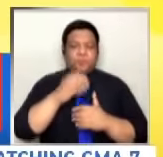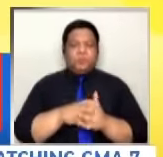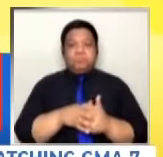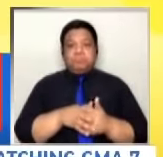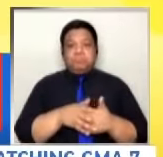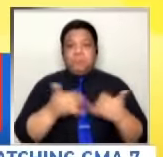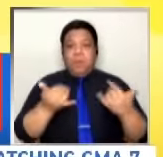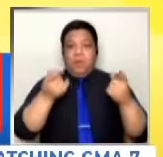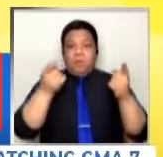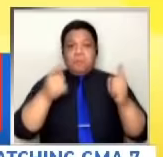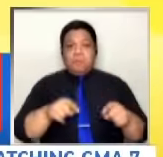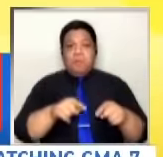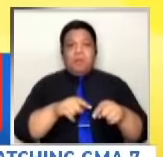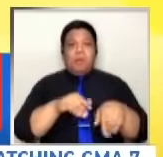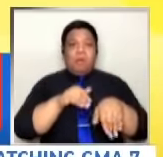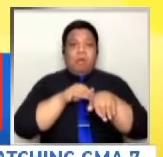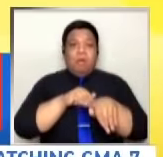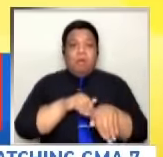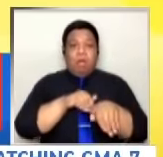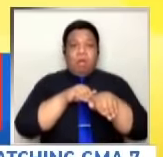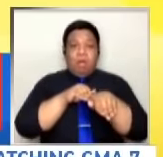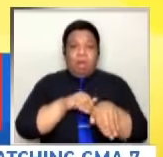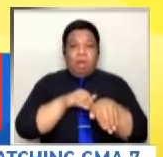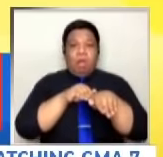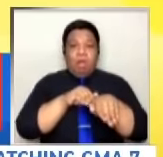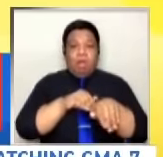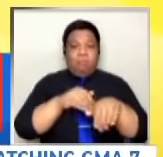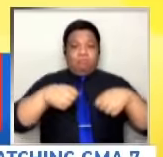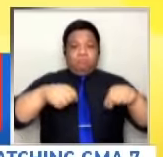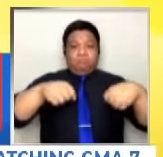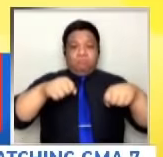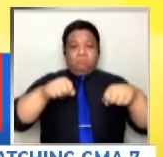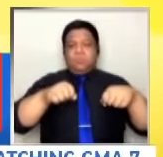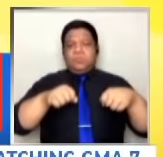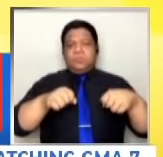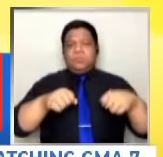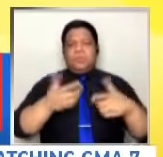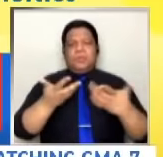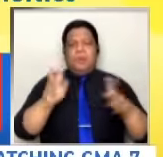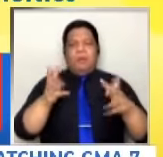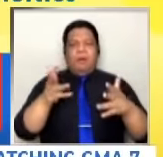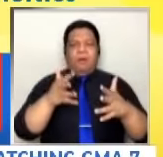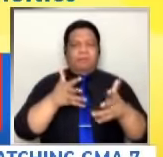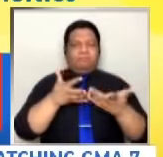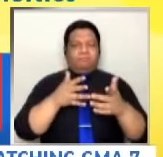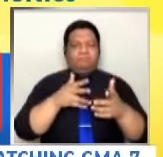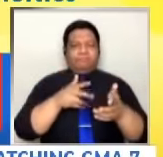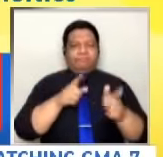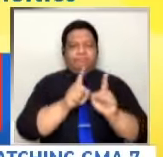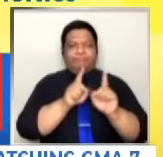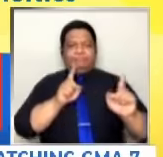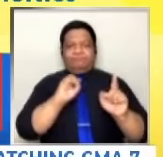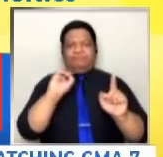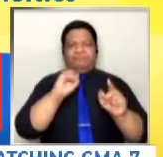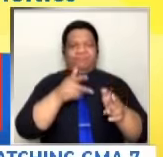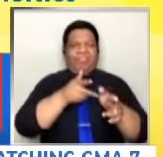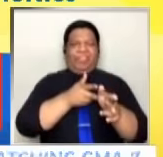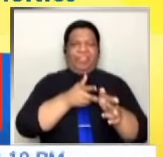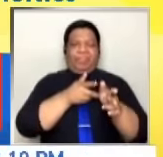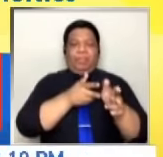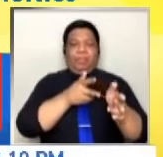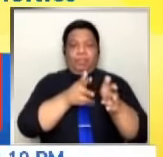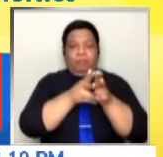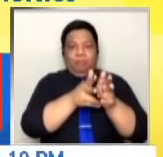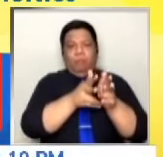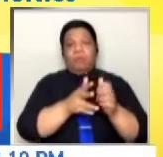ng bottleneck gathering ng mga motorsiklo sa checkpoint, wala na halos distancing sa nasabing lugar. Mas masinsin ang checkpoint sa boundary naman